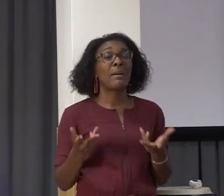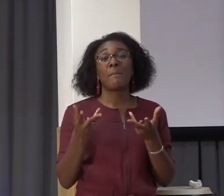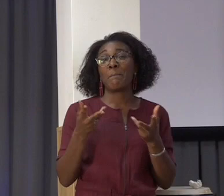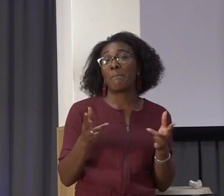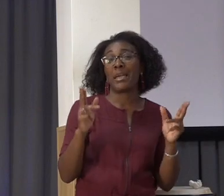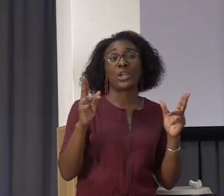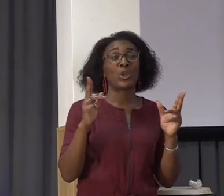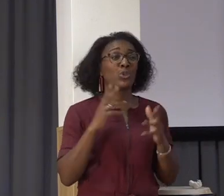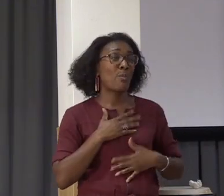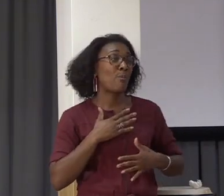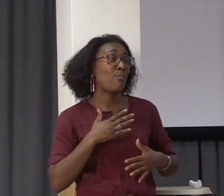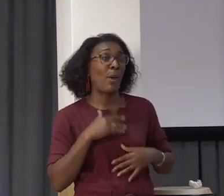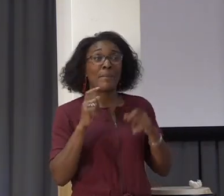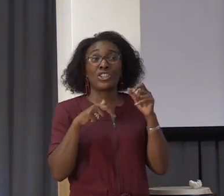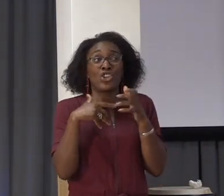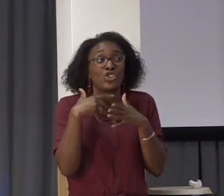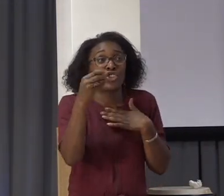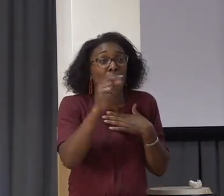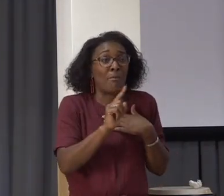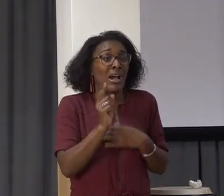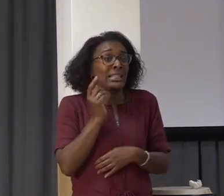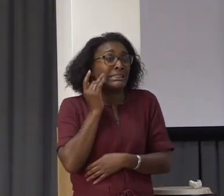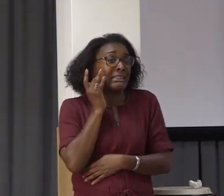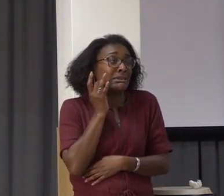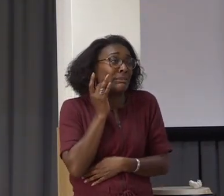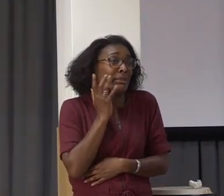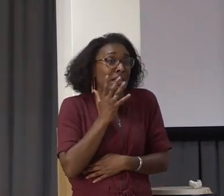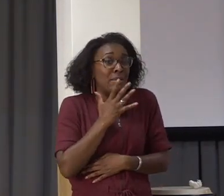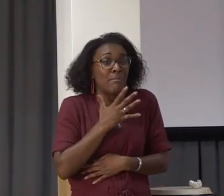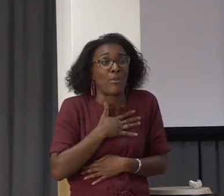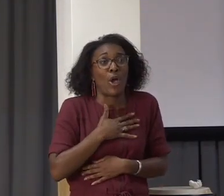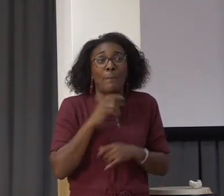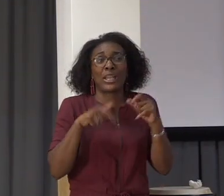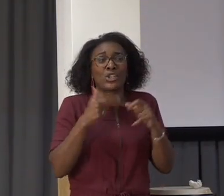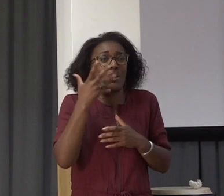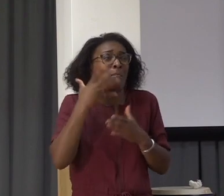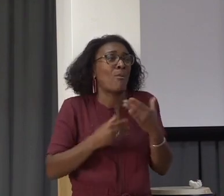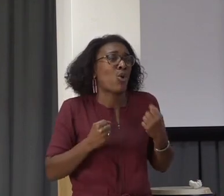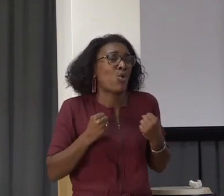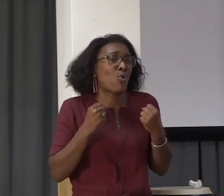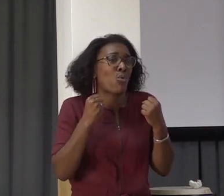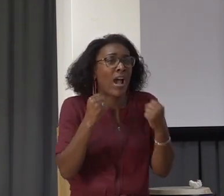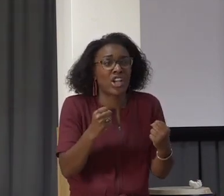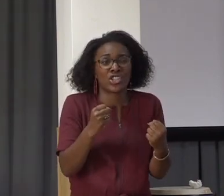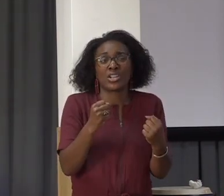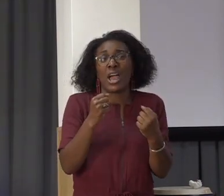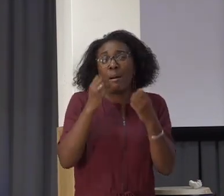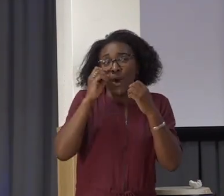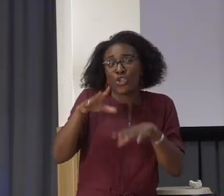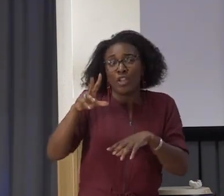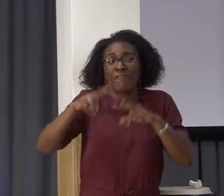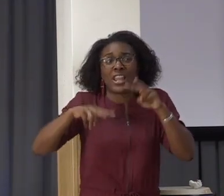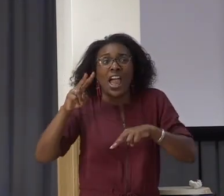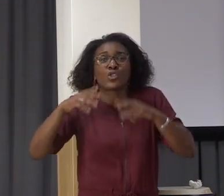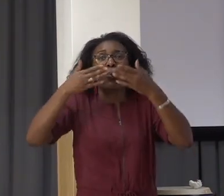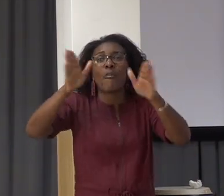période de peur, d'intimidation. Les gens manquaient de courage. Ils abandonnaient les villages qui étaient